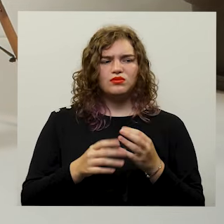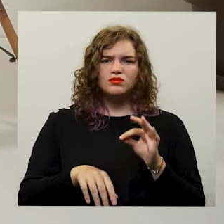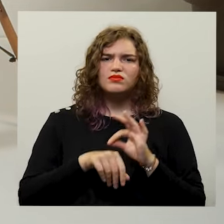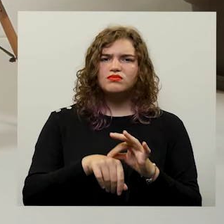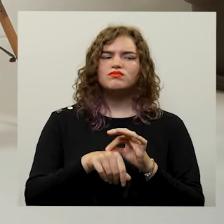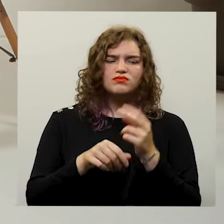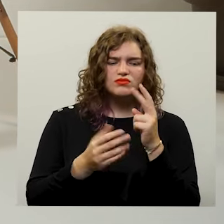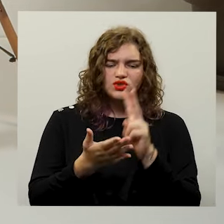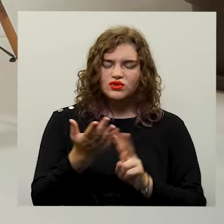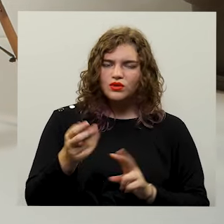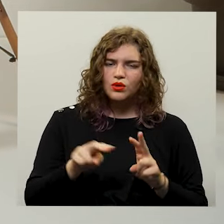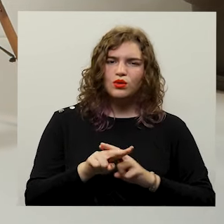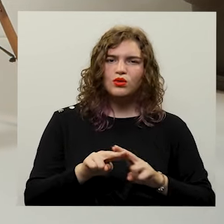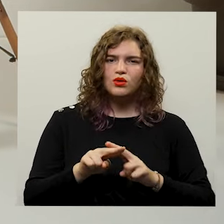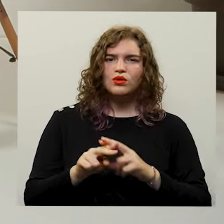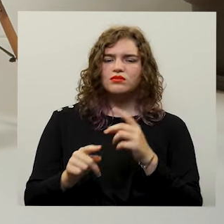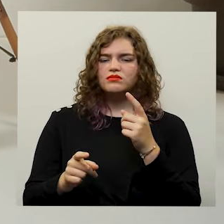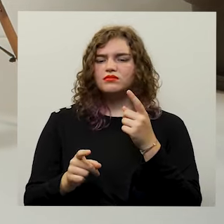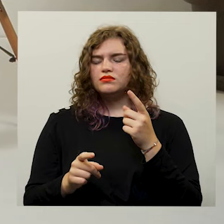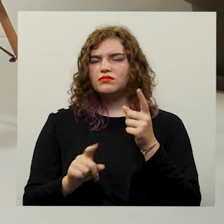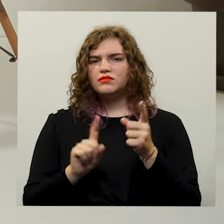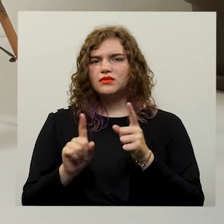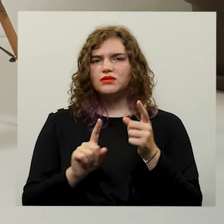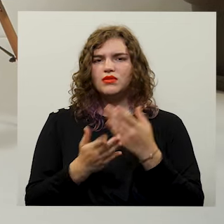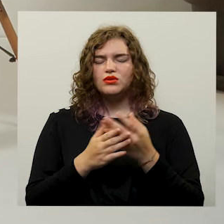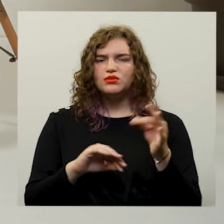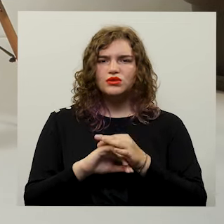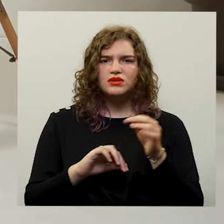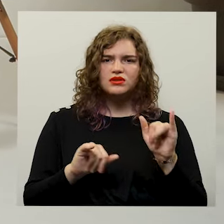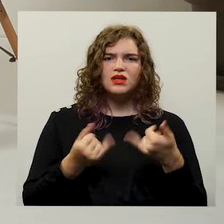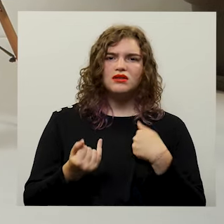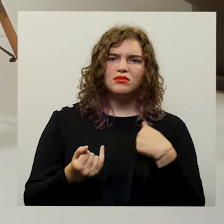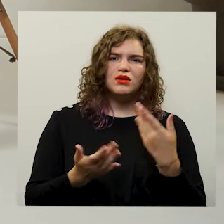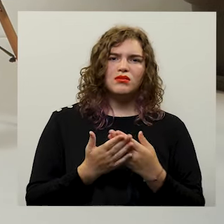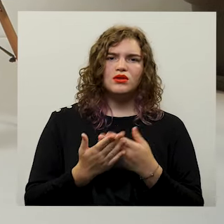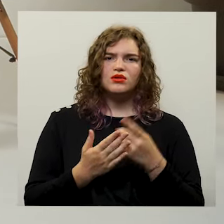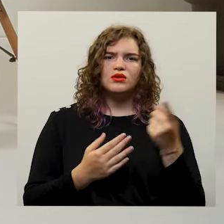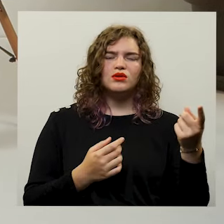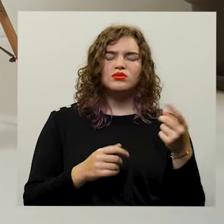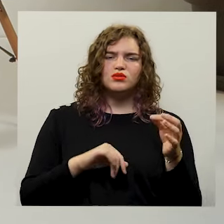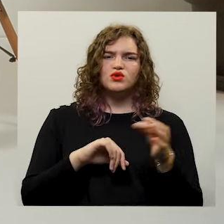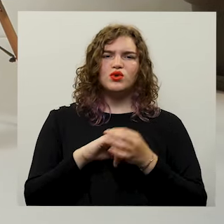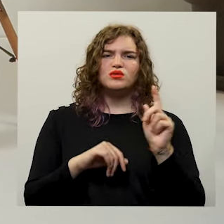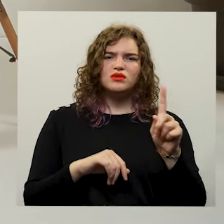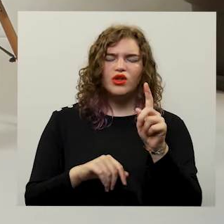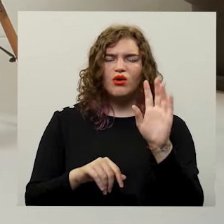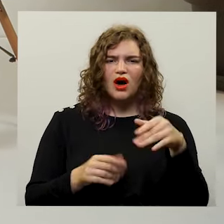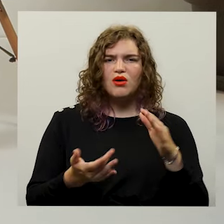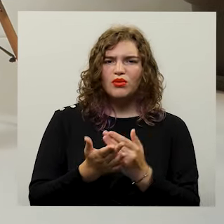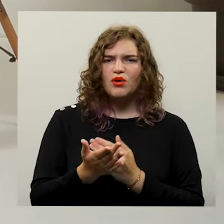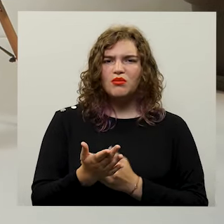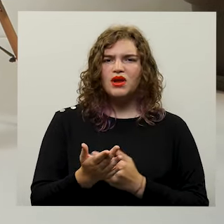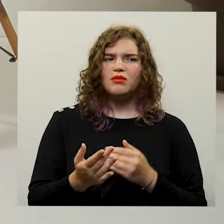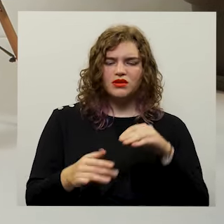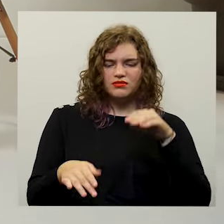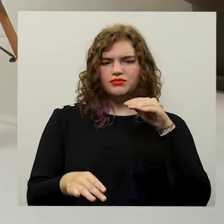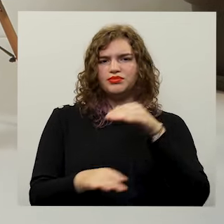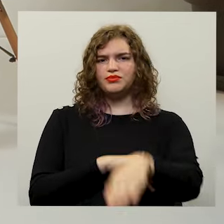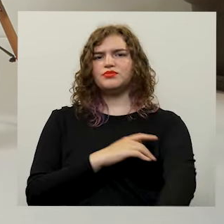sunt indicii sau indicatorii că soțul a pornit pe un topogan? Și când pornești pe topogan, mergi